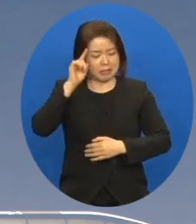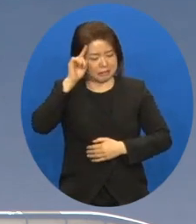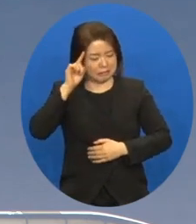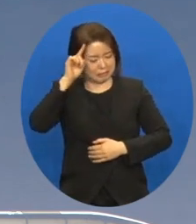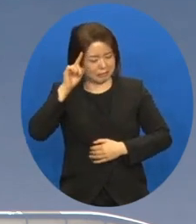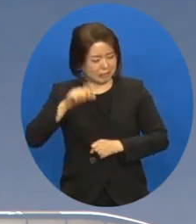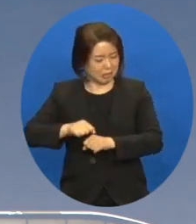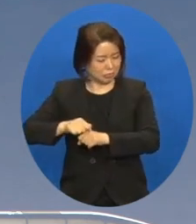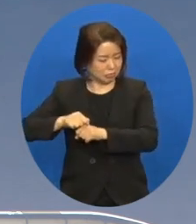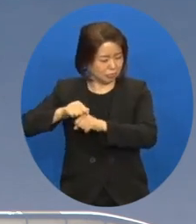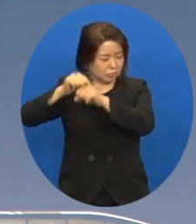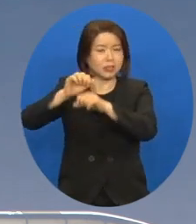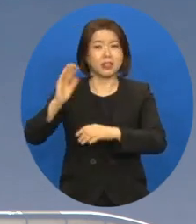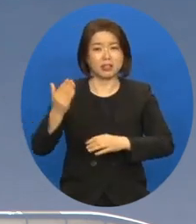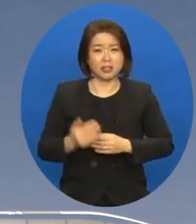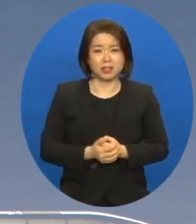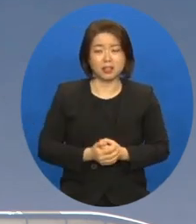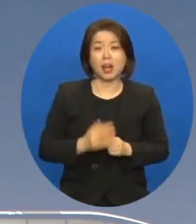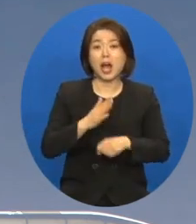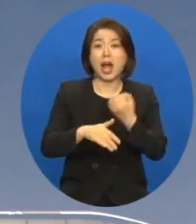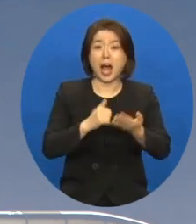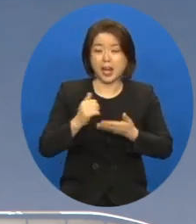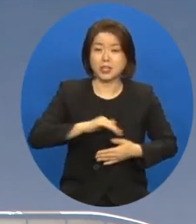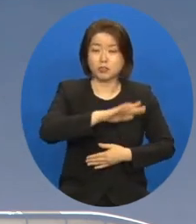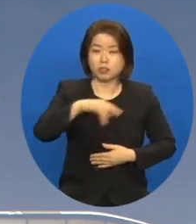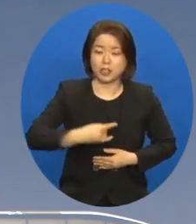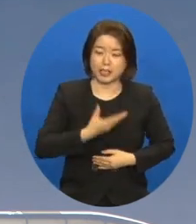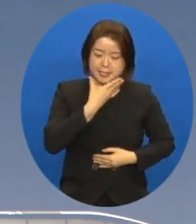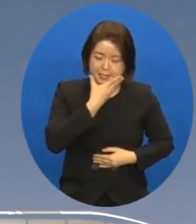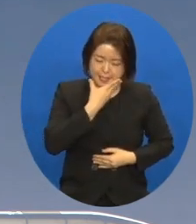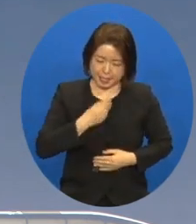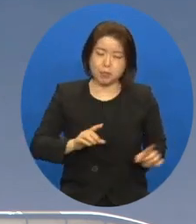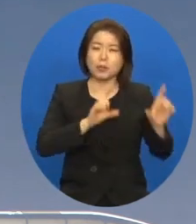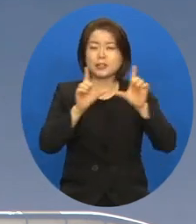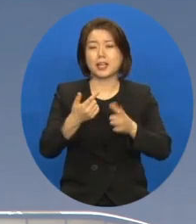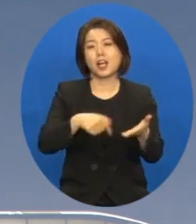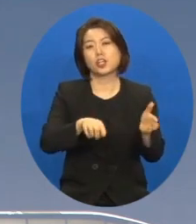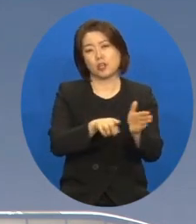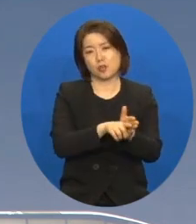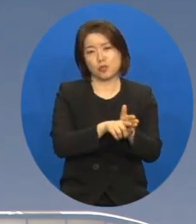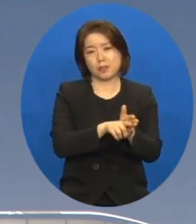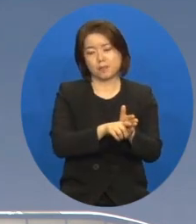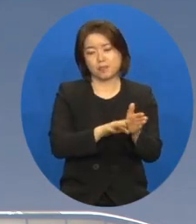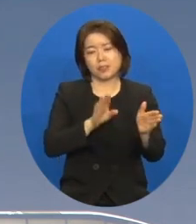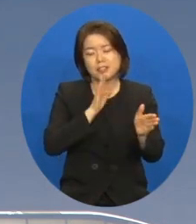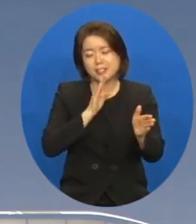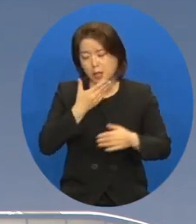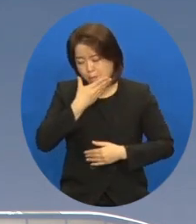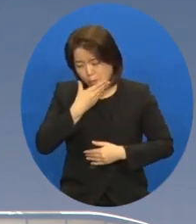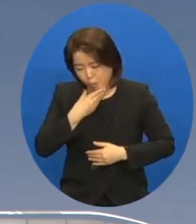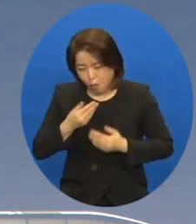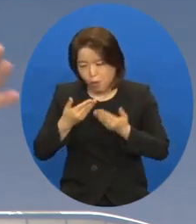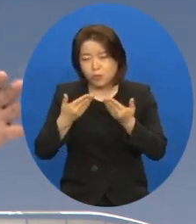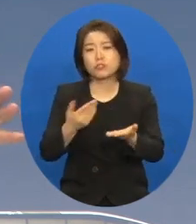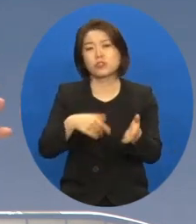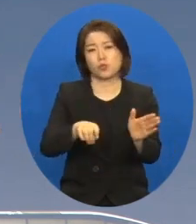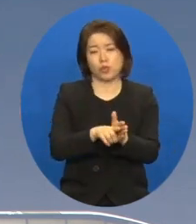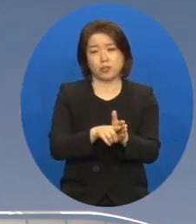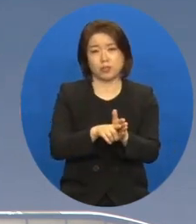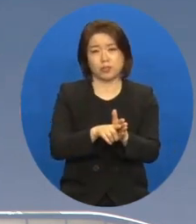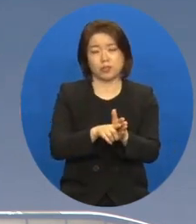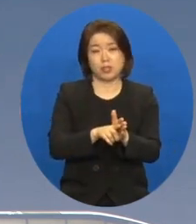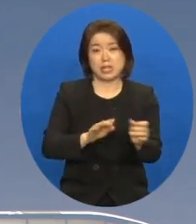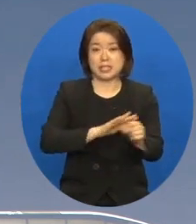거예요. 하나님은 우리에게 행복하게 살게 하려고, 진짜 복되게 살게 하려고 사랑만